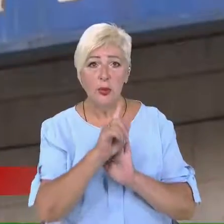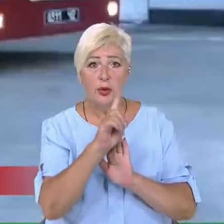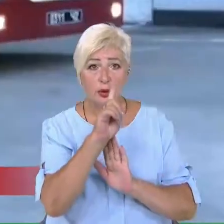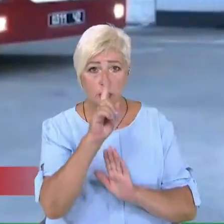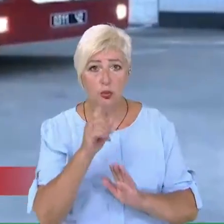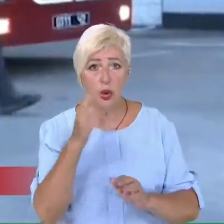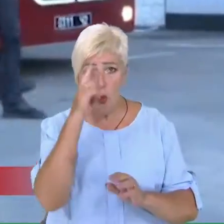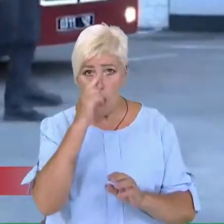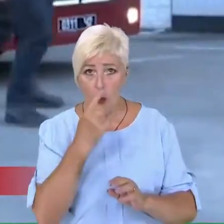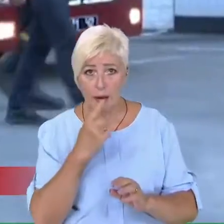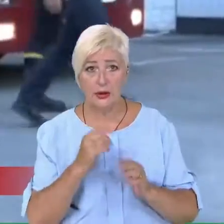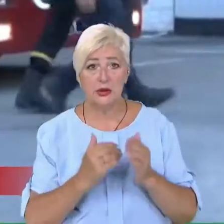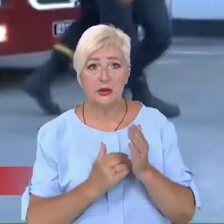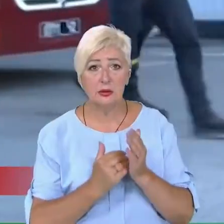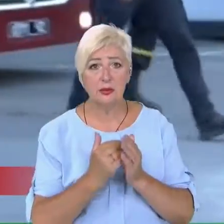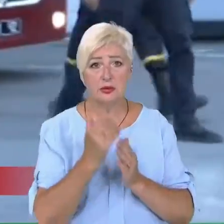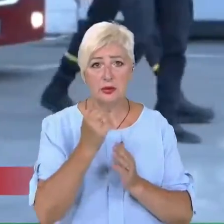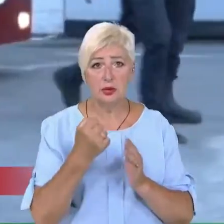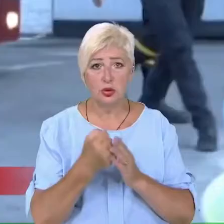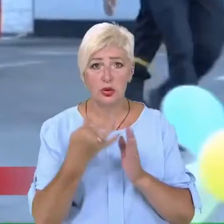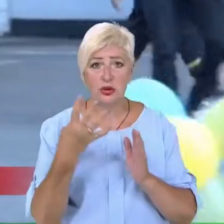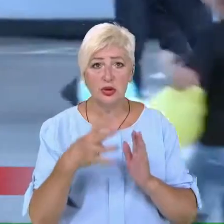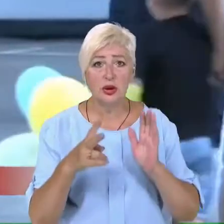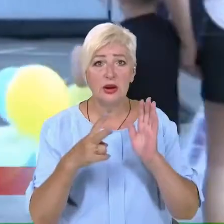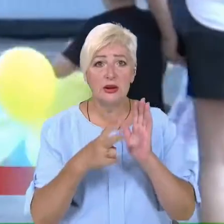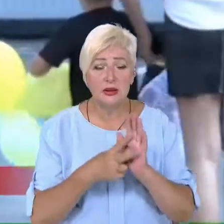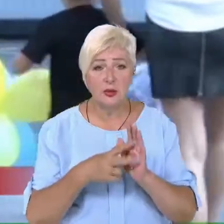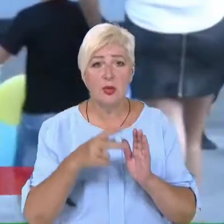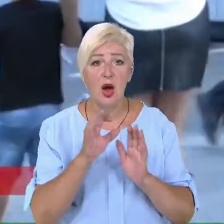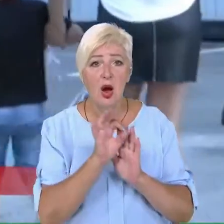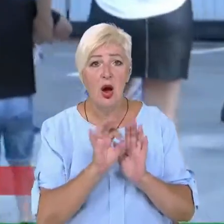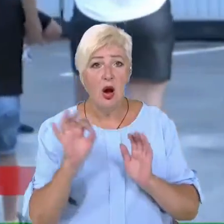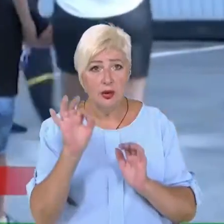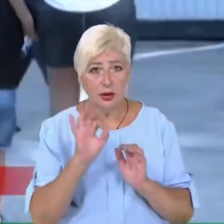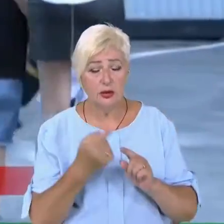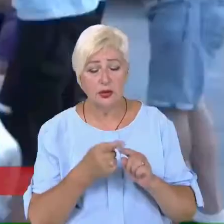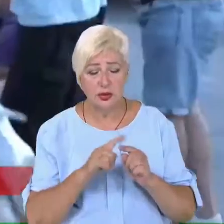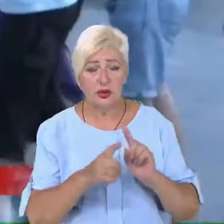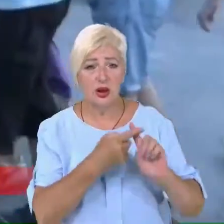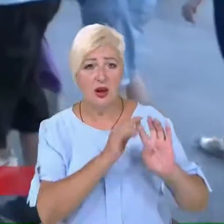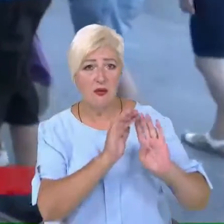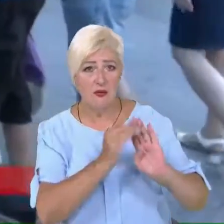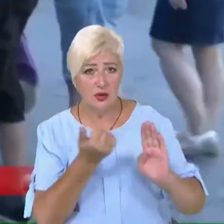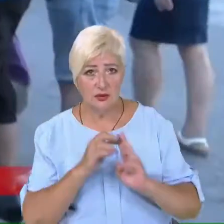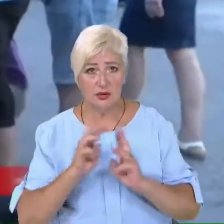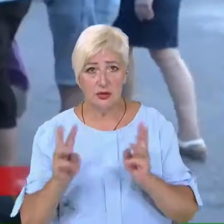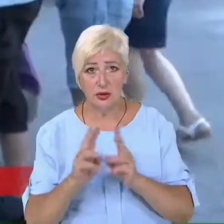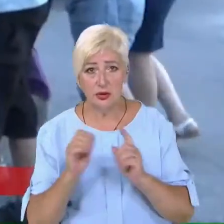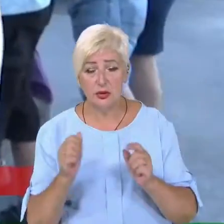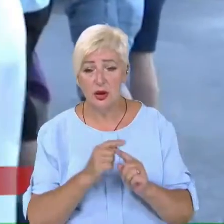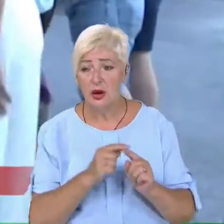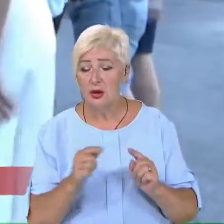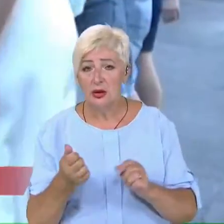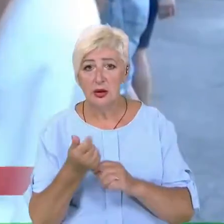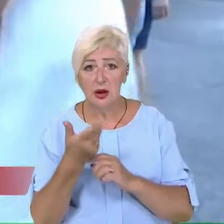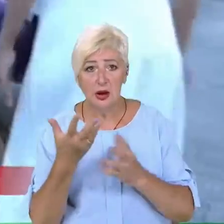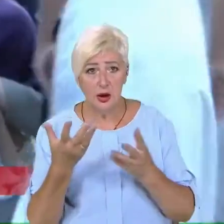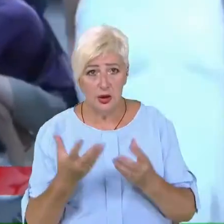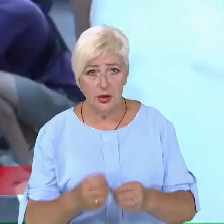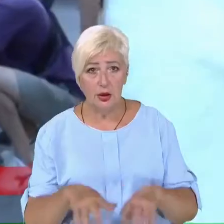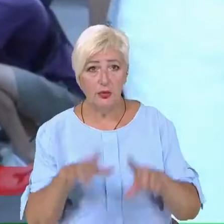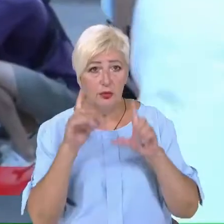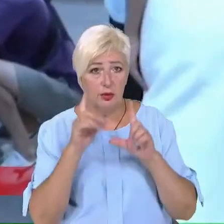до 47 градусів. Це і спричинило загоряння. За кілька днів на допомогу грецьким пожежникам